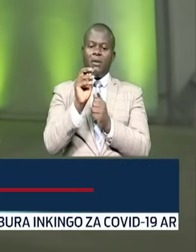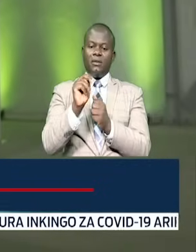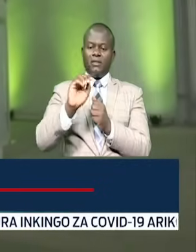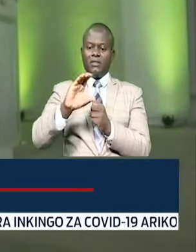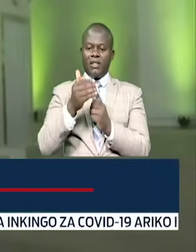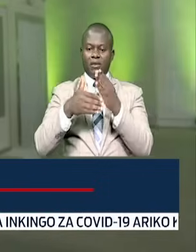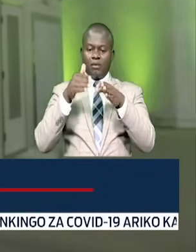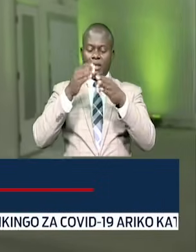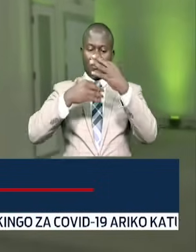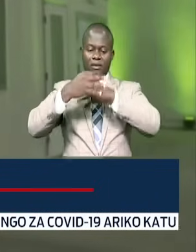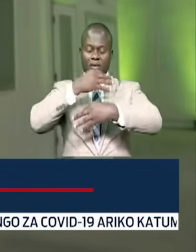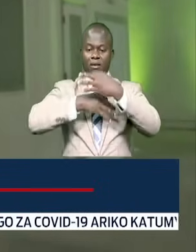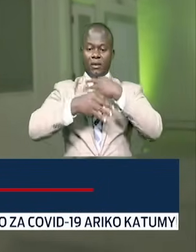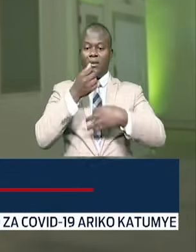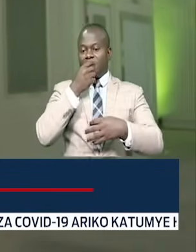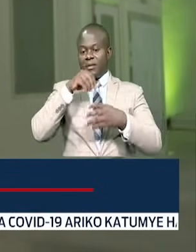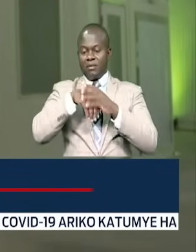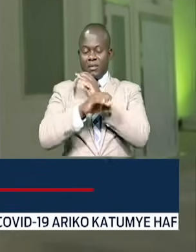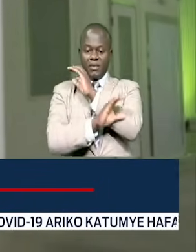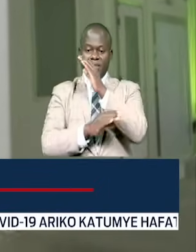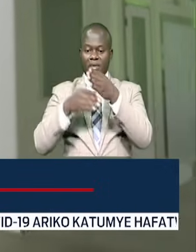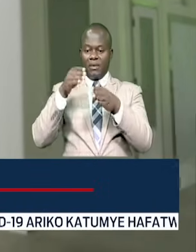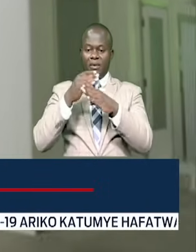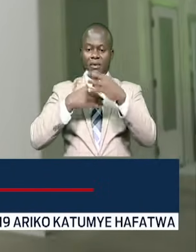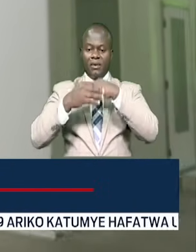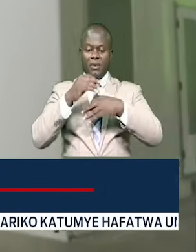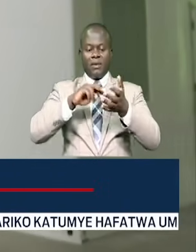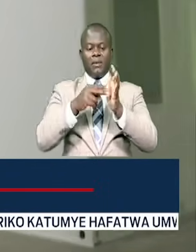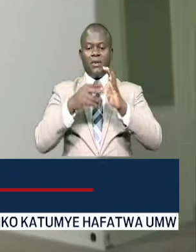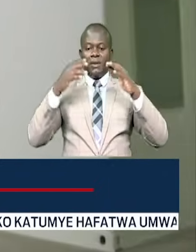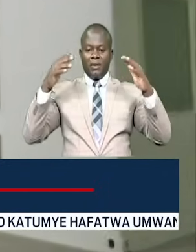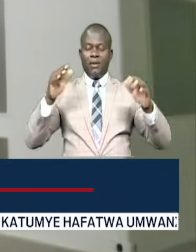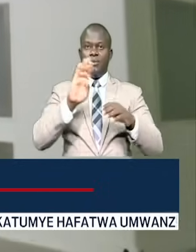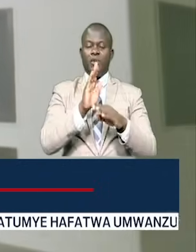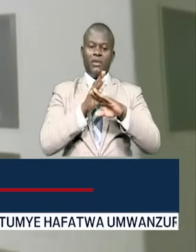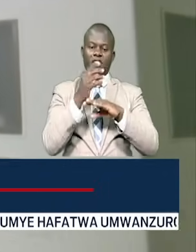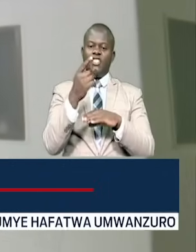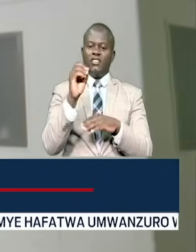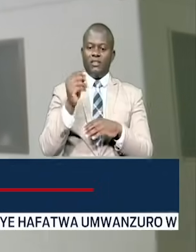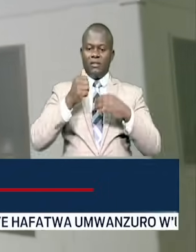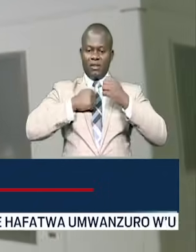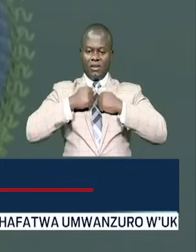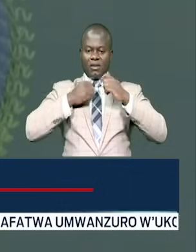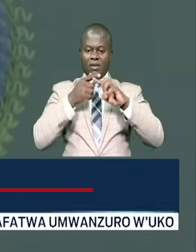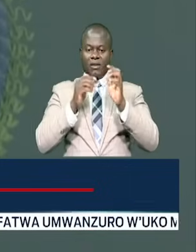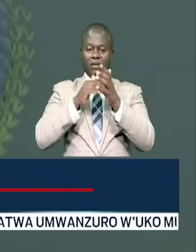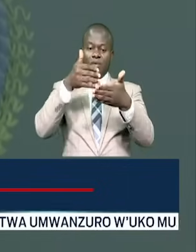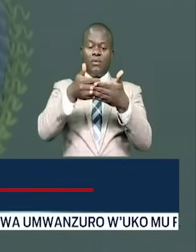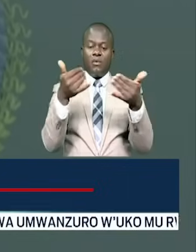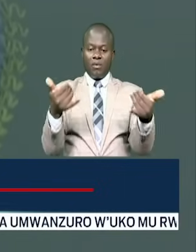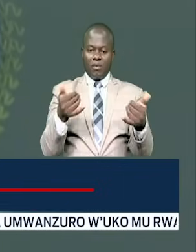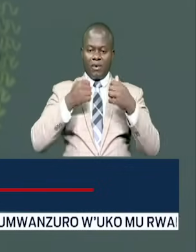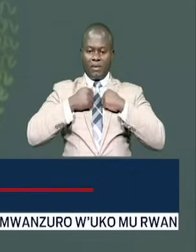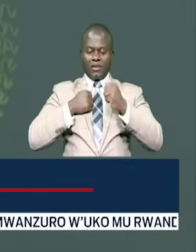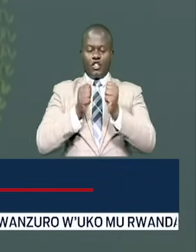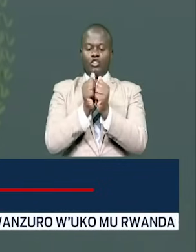inganda z'inkingo n'imiti muri ibyo bihugu. Iyubako ry'uru ruganda n'umushinga munini wa miliyari zibarirwa mu ijana z'amafaranga y'u Rwanda, ndetse kugeza kuri ubu abanyarwanda 10